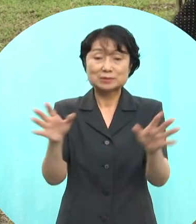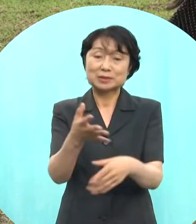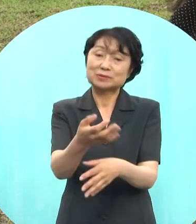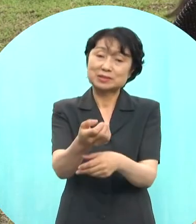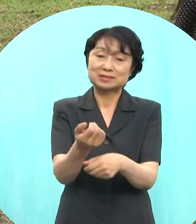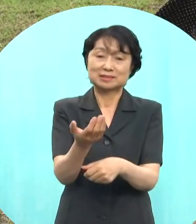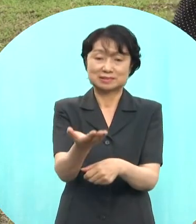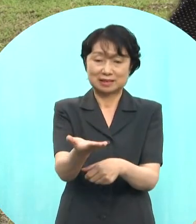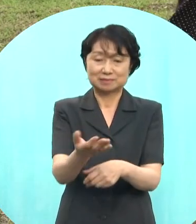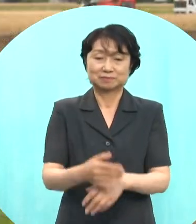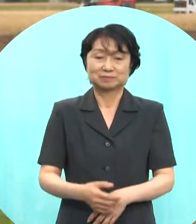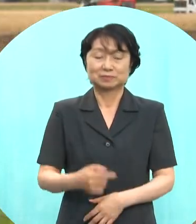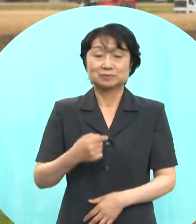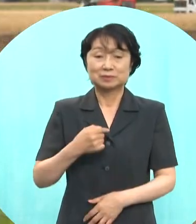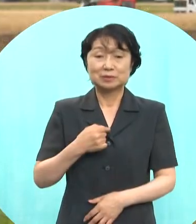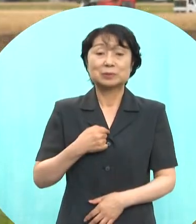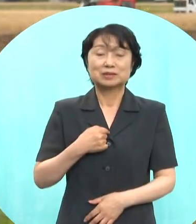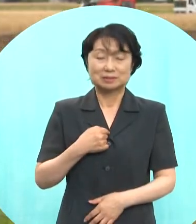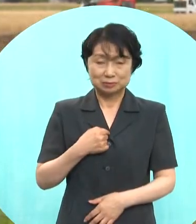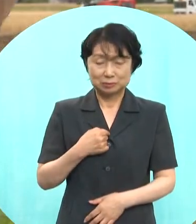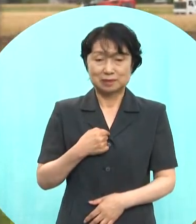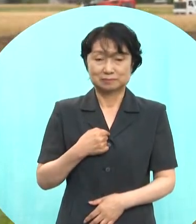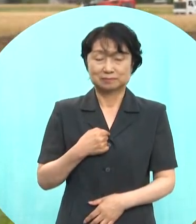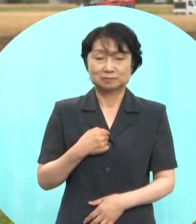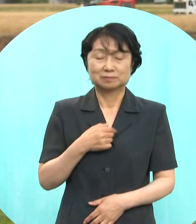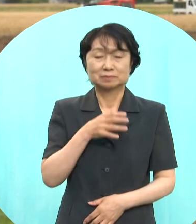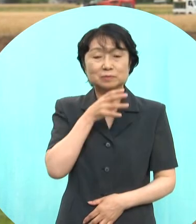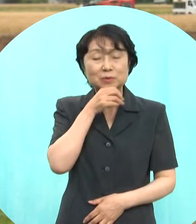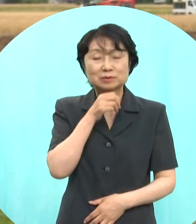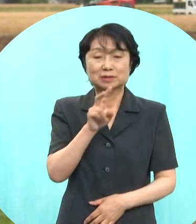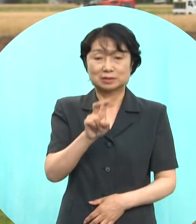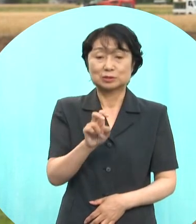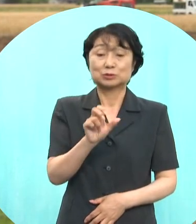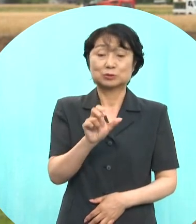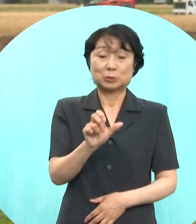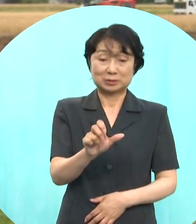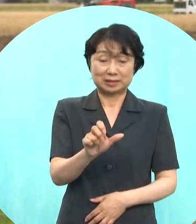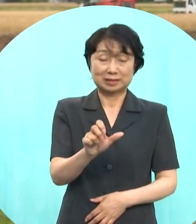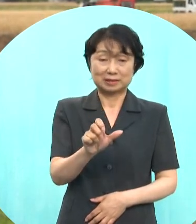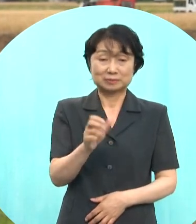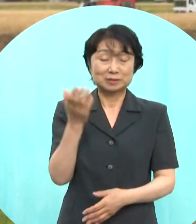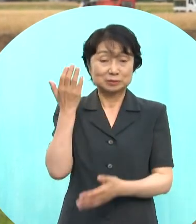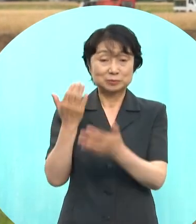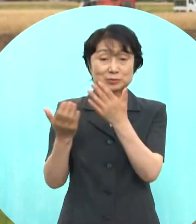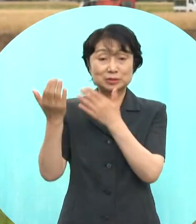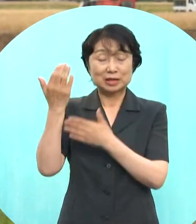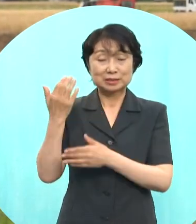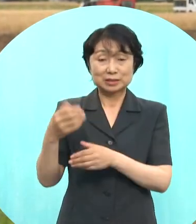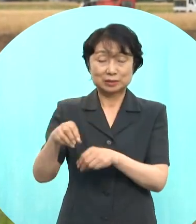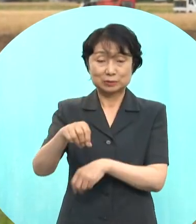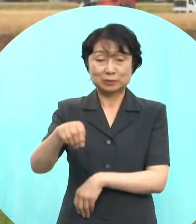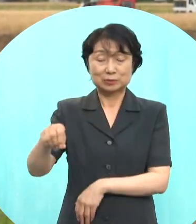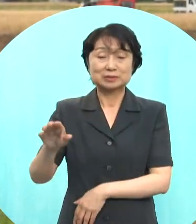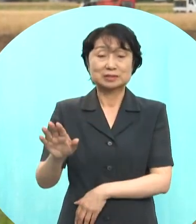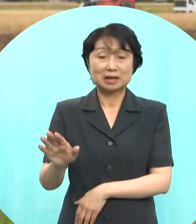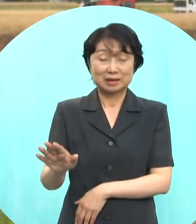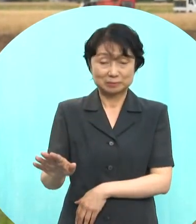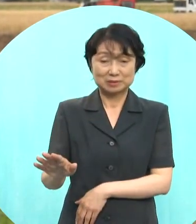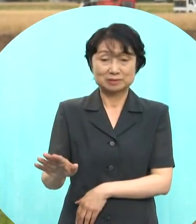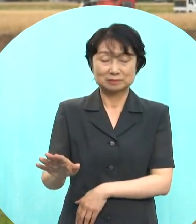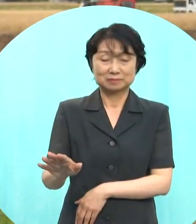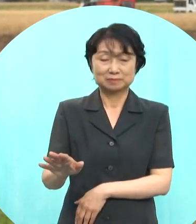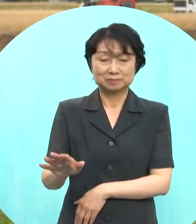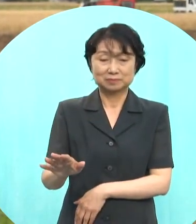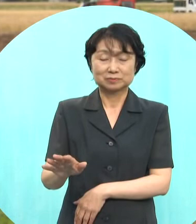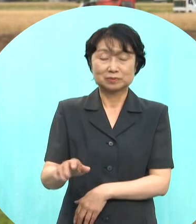たんですか？ はい、私自身はですね、25歳から、戦争の農地がありましたので、